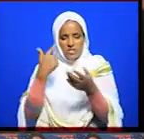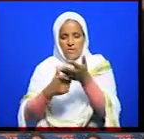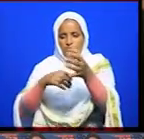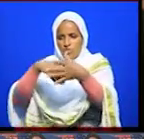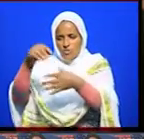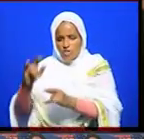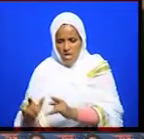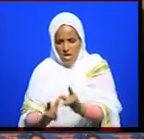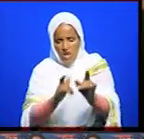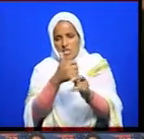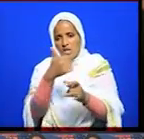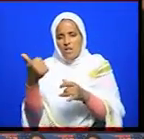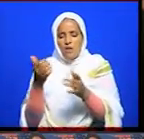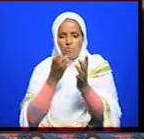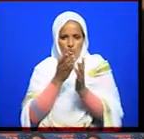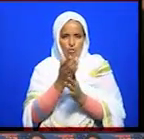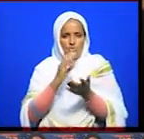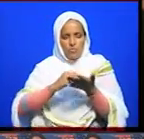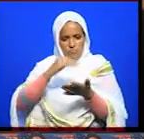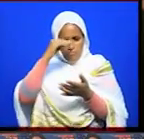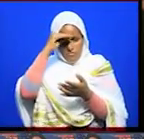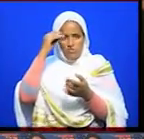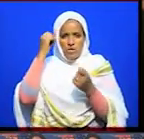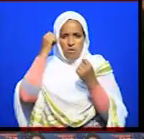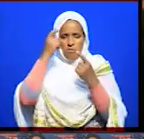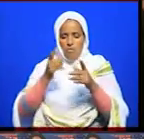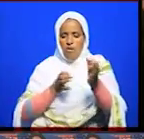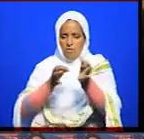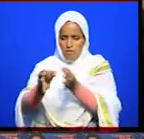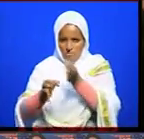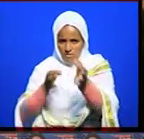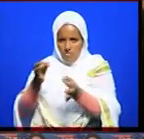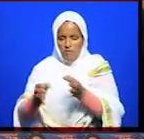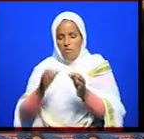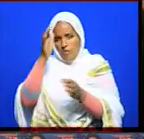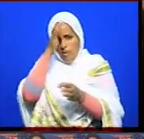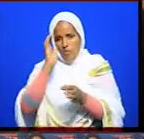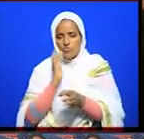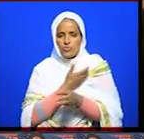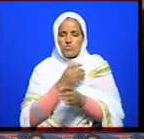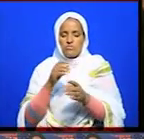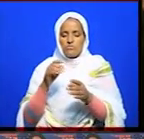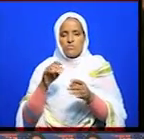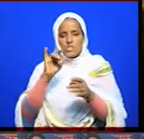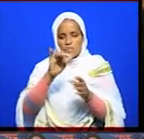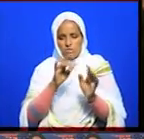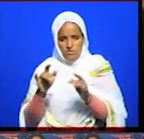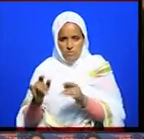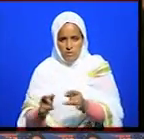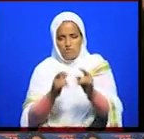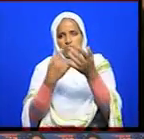ሂደት ሊዳንም አልቻለምና ከዚህ ወጣ ባለ መልኩ ተረድቶ የማስረዳት ስራ በአባቶች ዘንድ